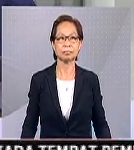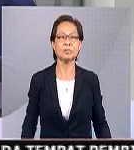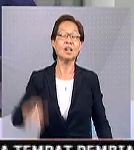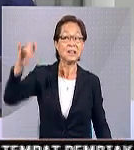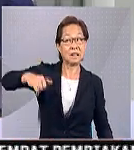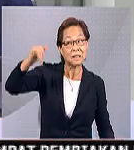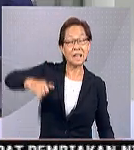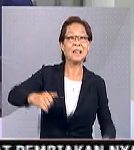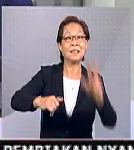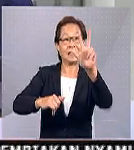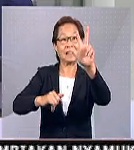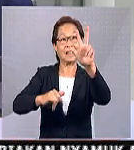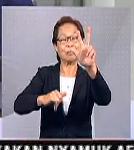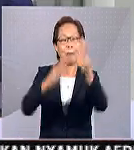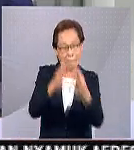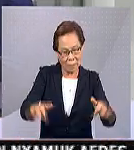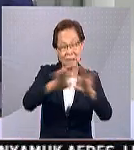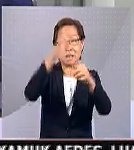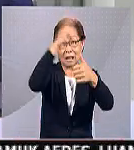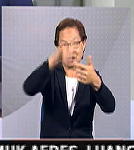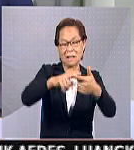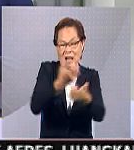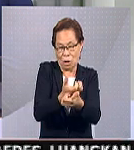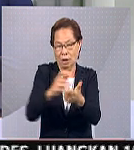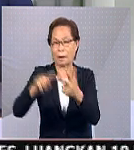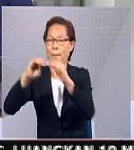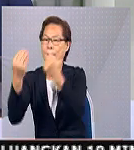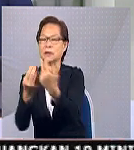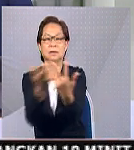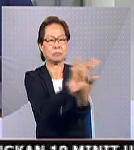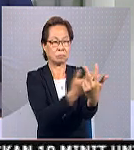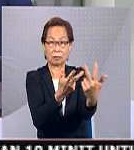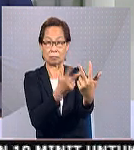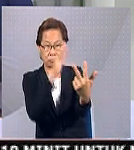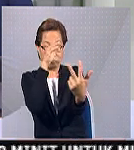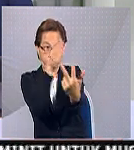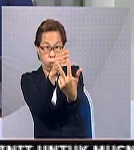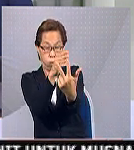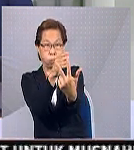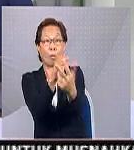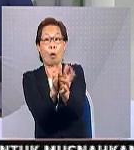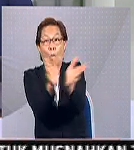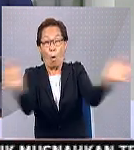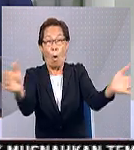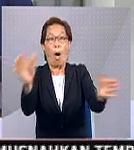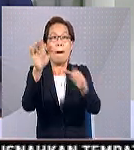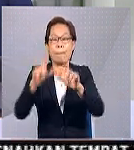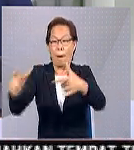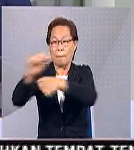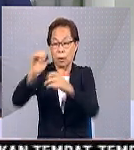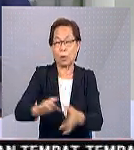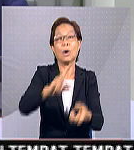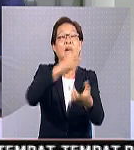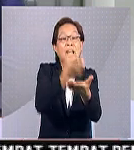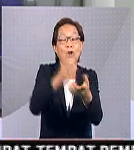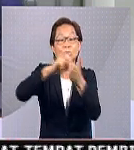Ya, tiga komponen penting iaitu kerajaan, ekonomi dan masyarakat akan diberi penekanan lebih meluas oleh pasukan petugas ekonomi digital